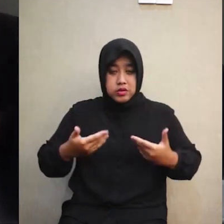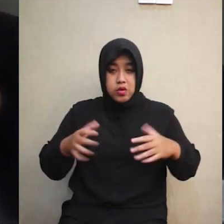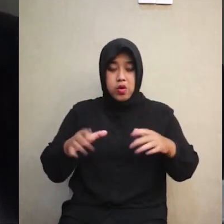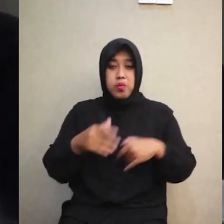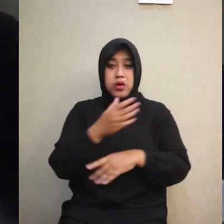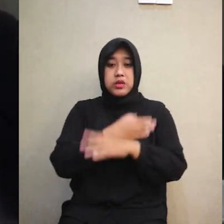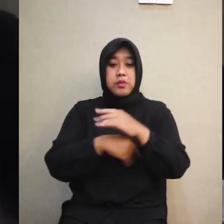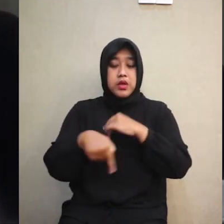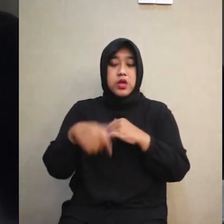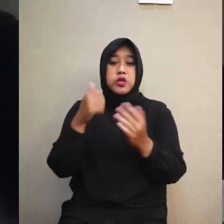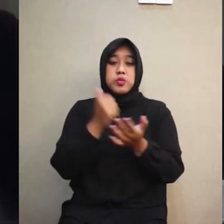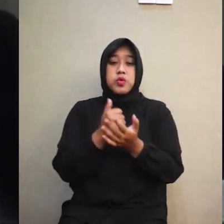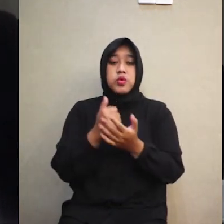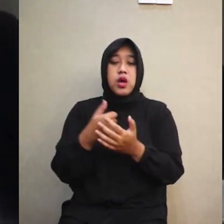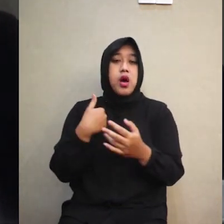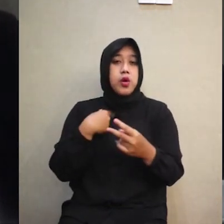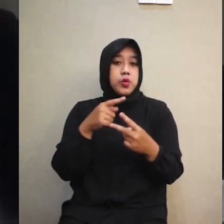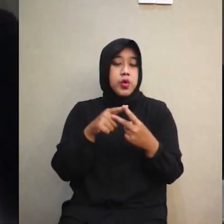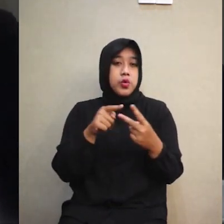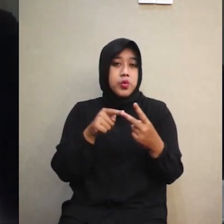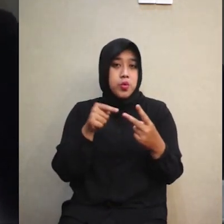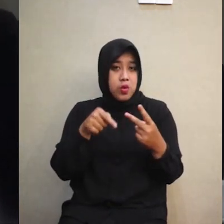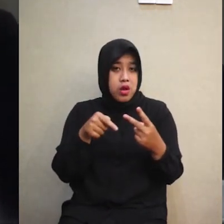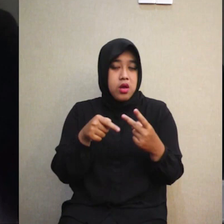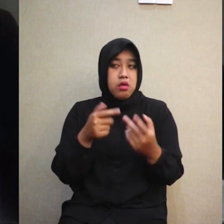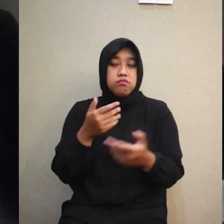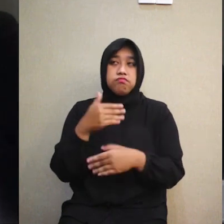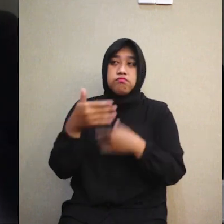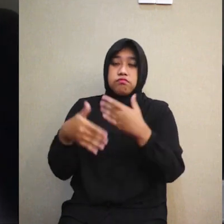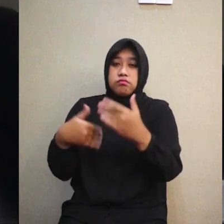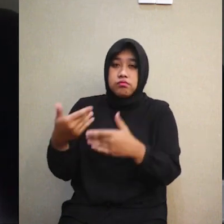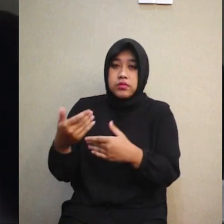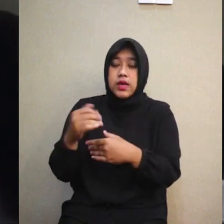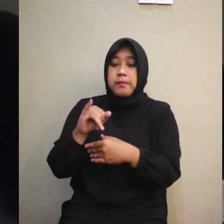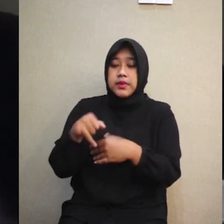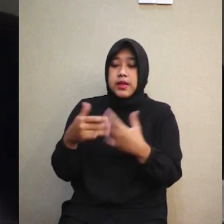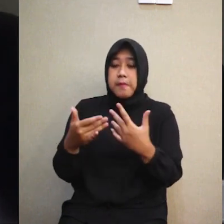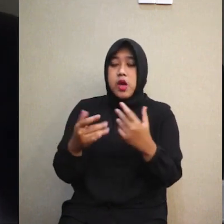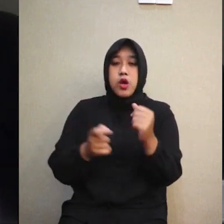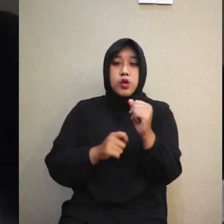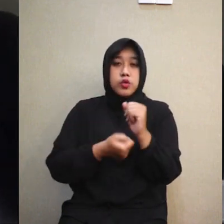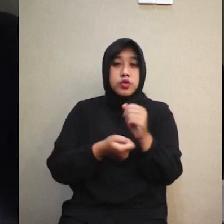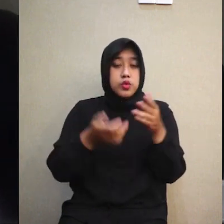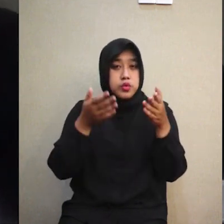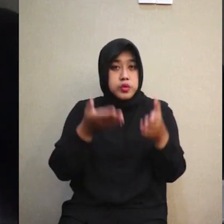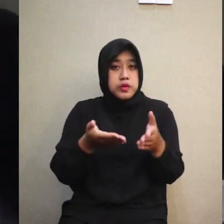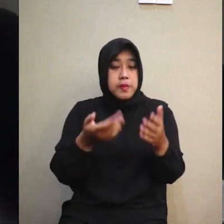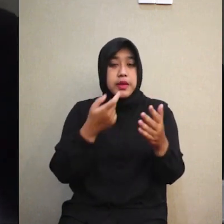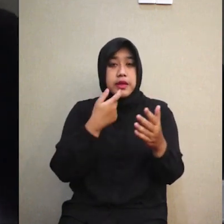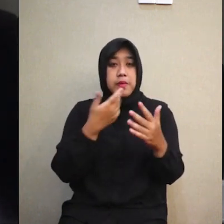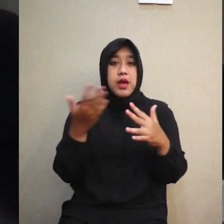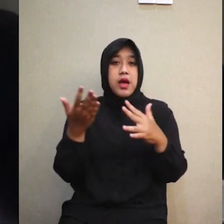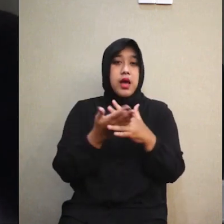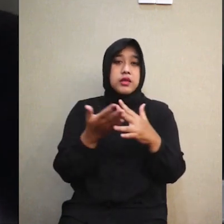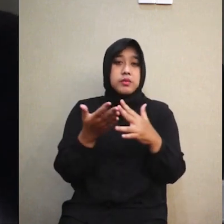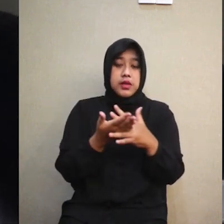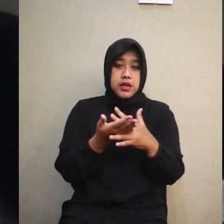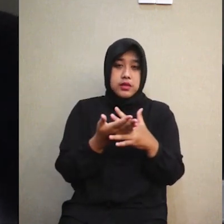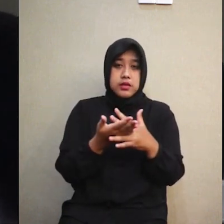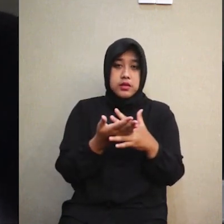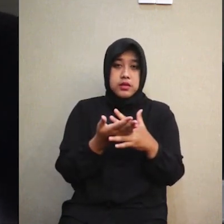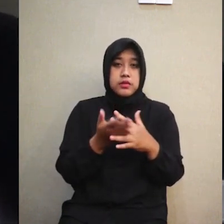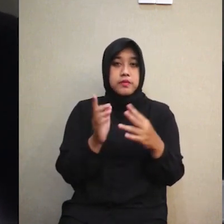maka Sebenarnya ada dua hal yang kemudian menjadi sangat kunci gitu Yang pertama adalah aksesibilitas